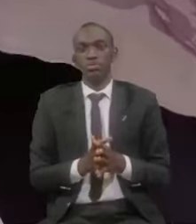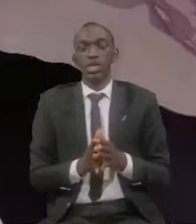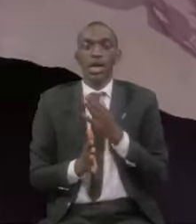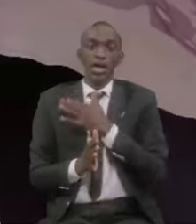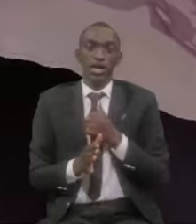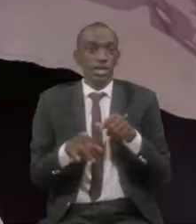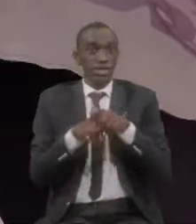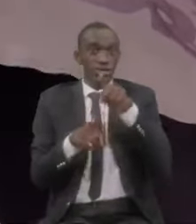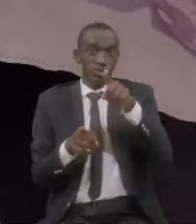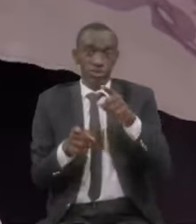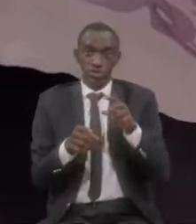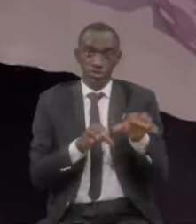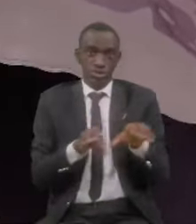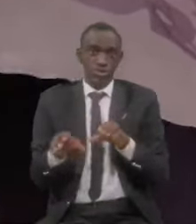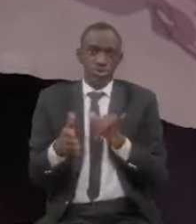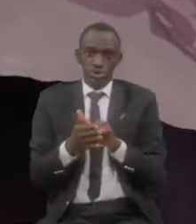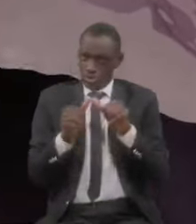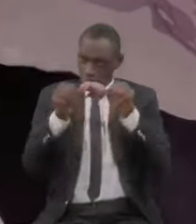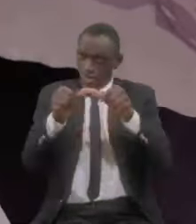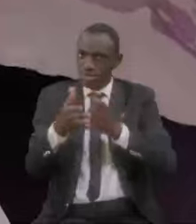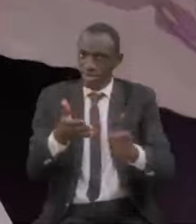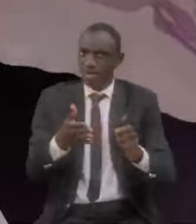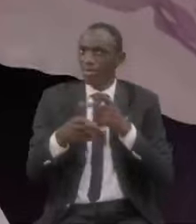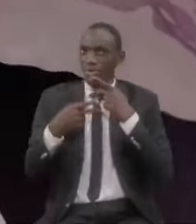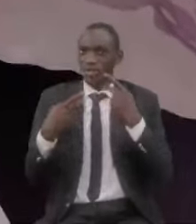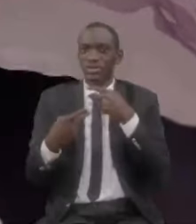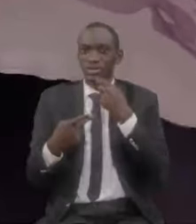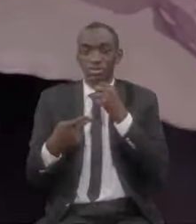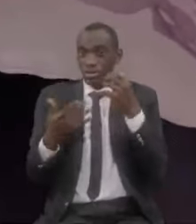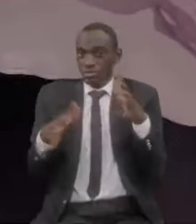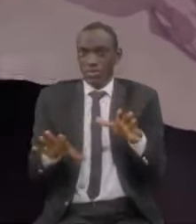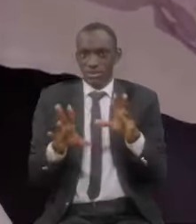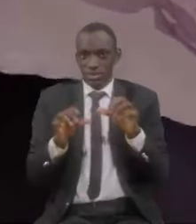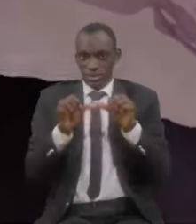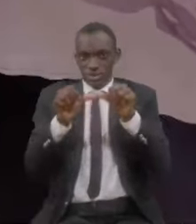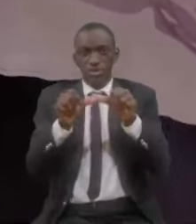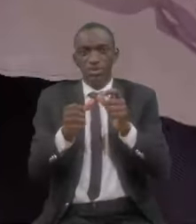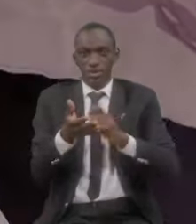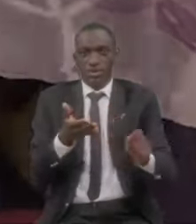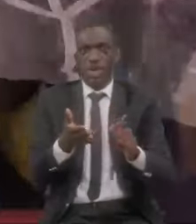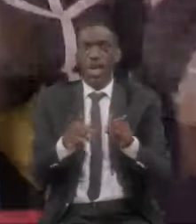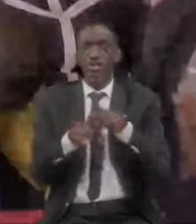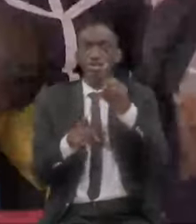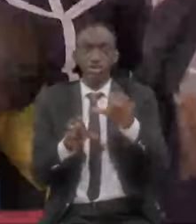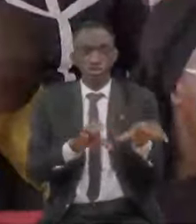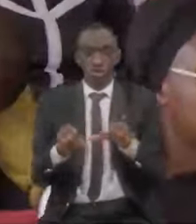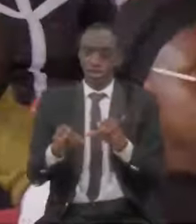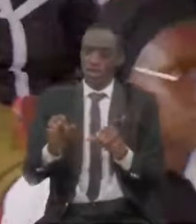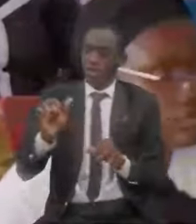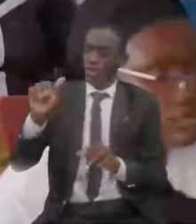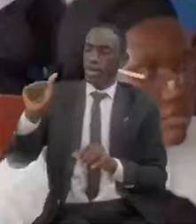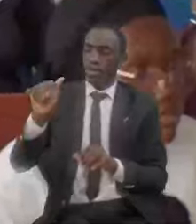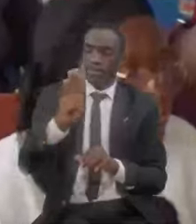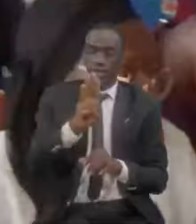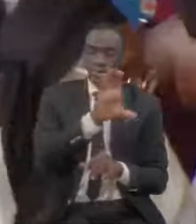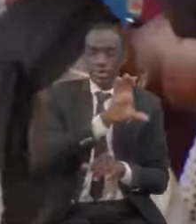Vous écrivez l'alphabet de A à Z et vous numérotez ça de 1 à la fin. Comme vous le faites et vous donnez un